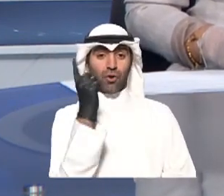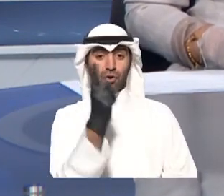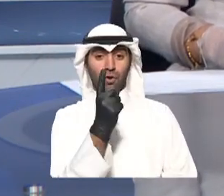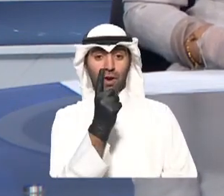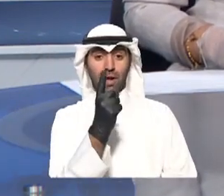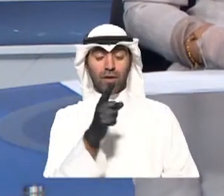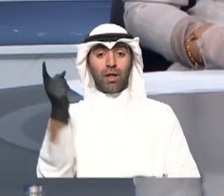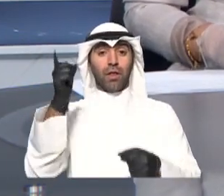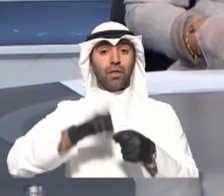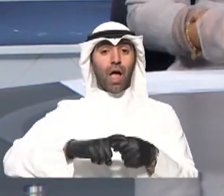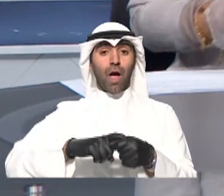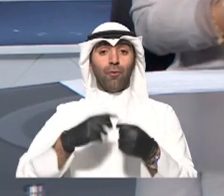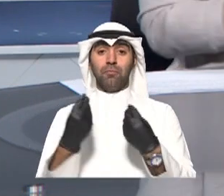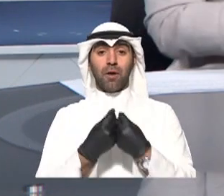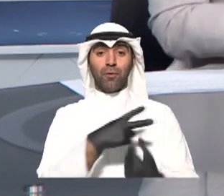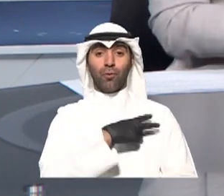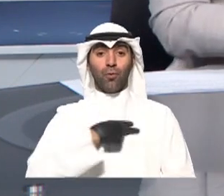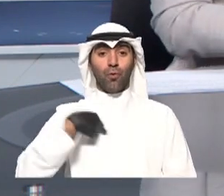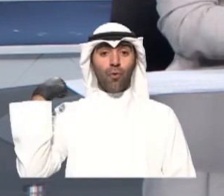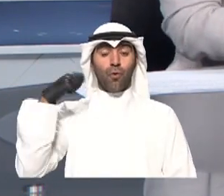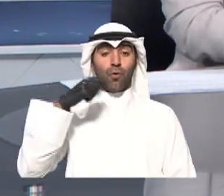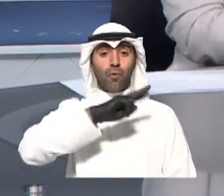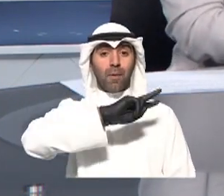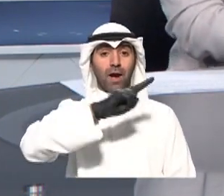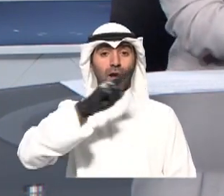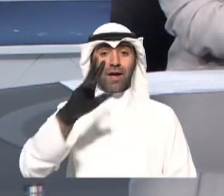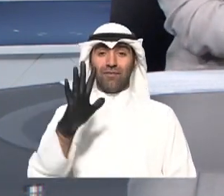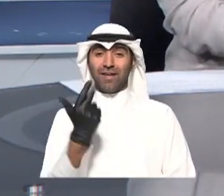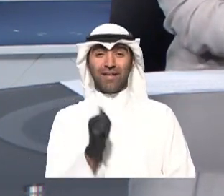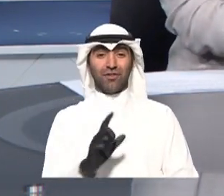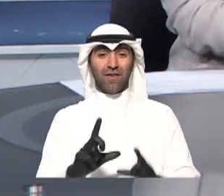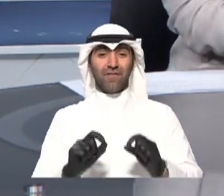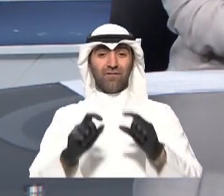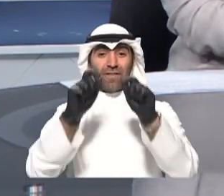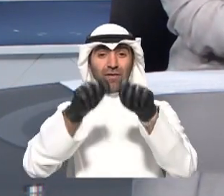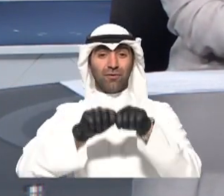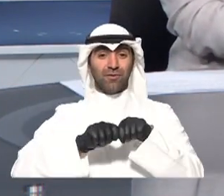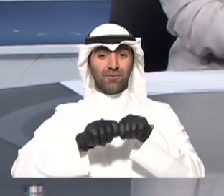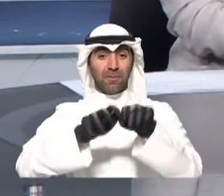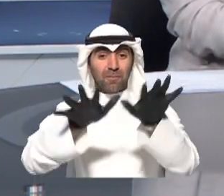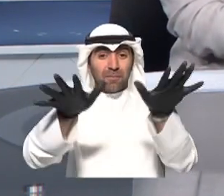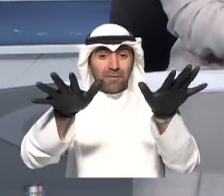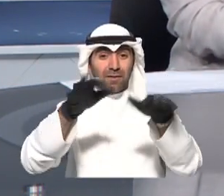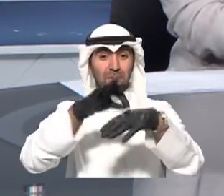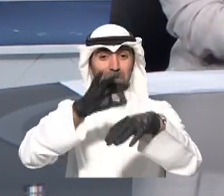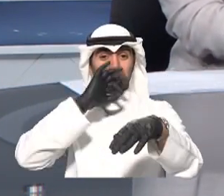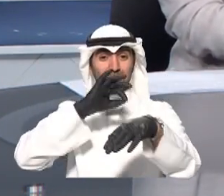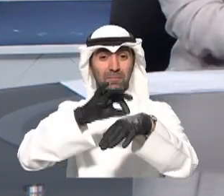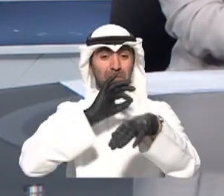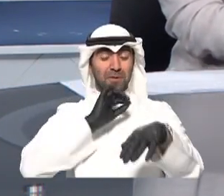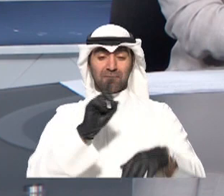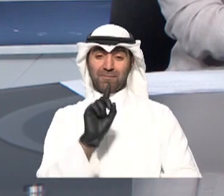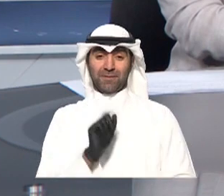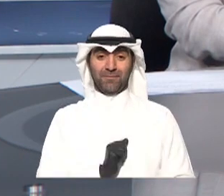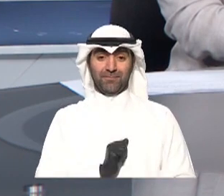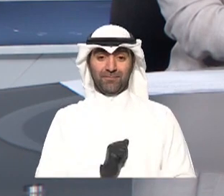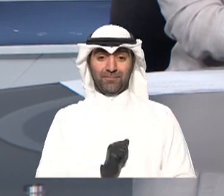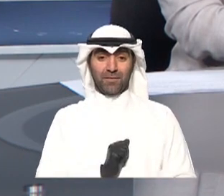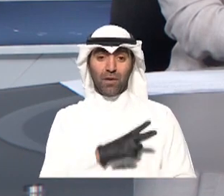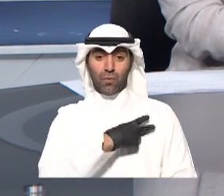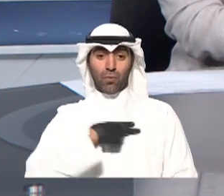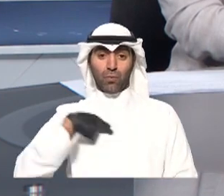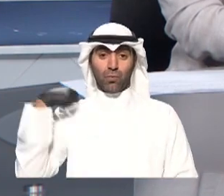المختلفة لمواجهة تفشي عدوى كوفيد-19. قامت وحدة التعقيم والتطهير التابعة